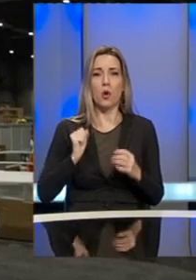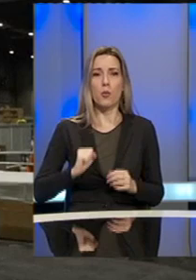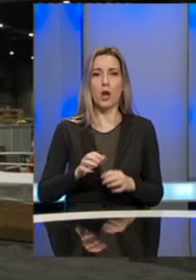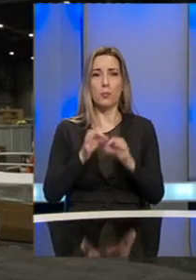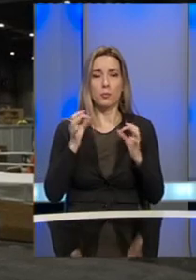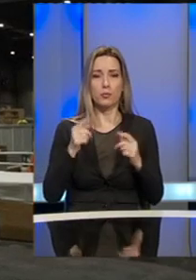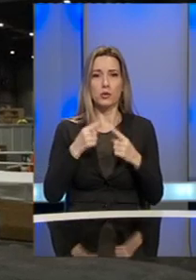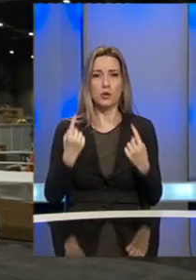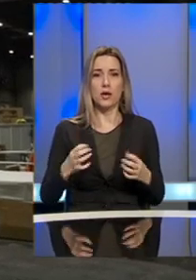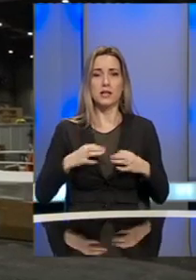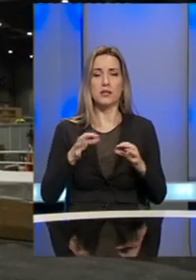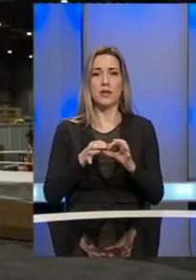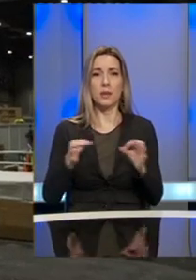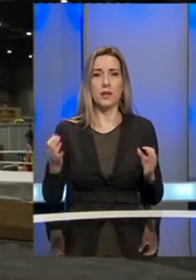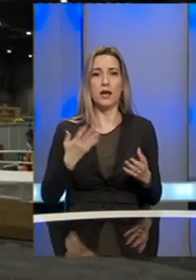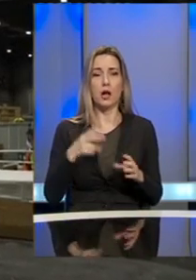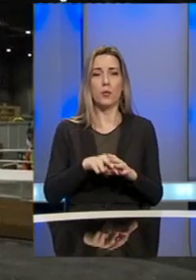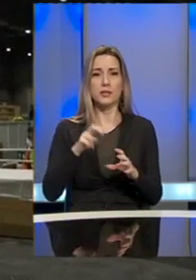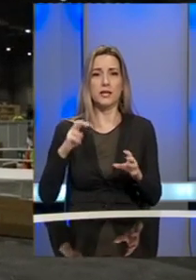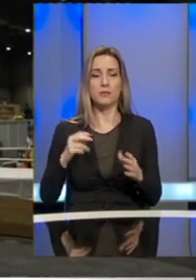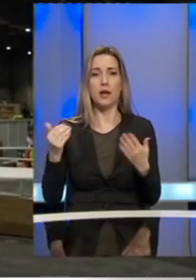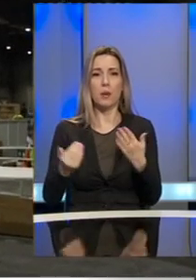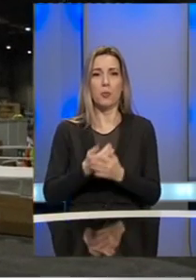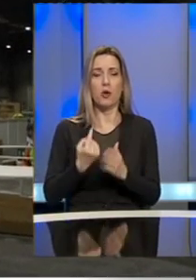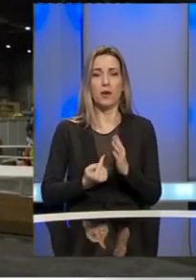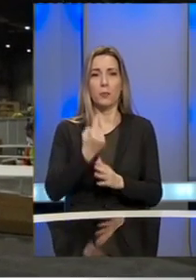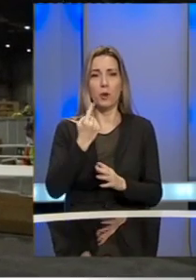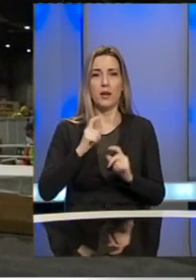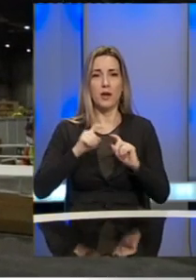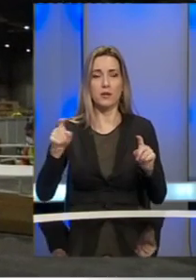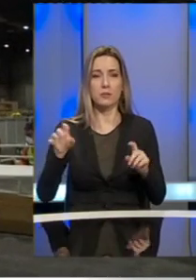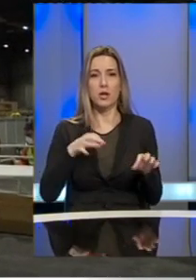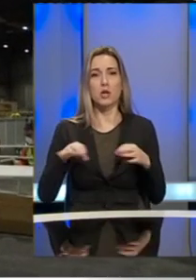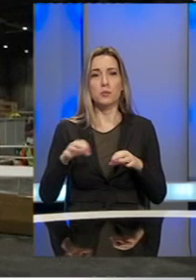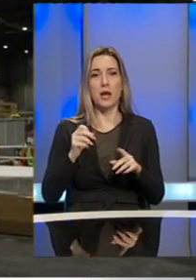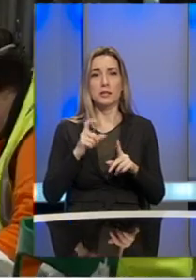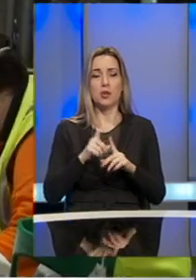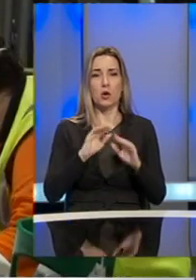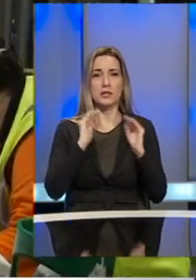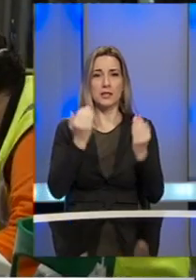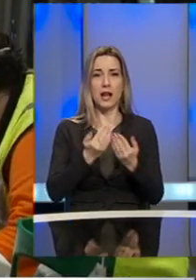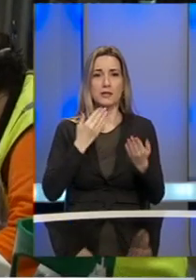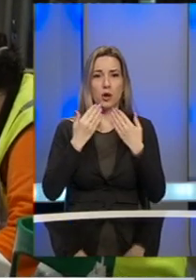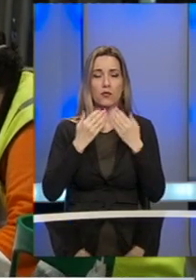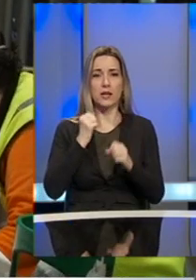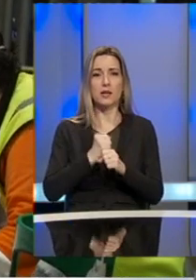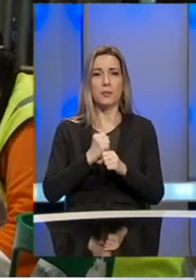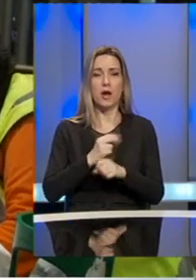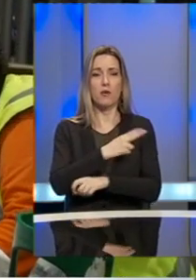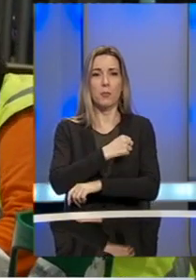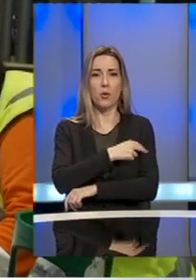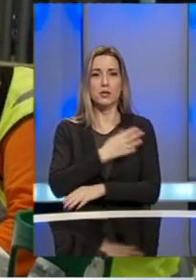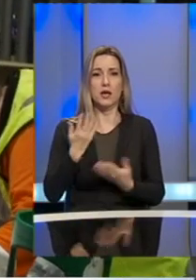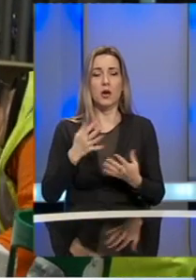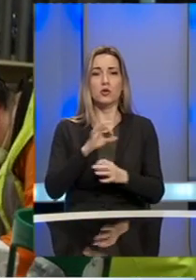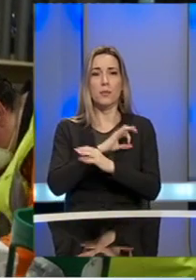javne zdravstvene mjere kako bi se izbjegla ponovna pojava virusa. A Španci od sale za konferencije prave bolnicu nakon što je